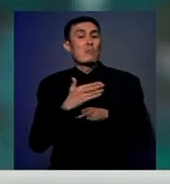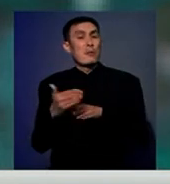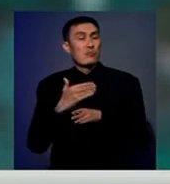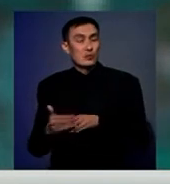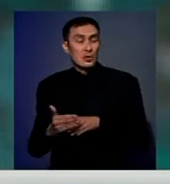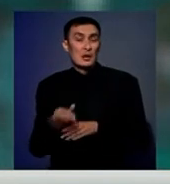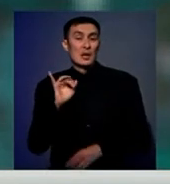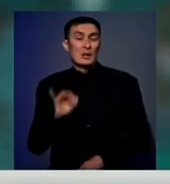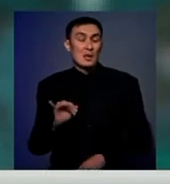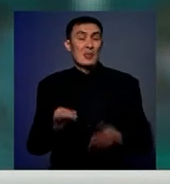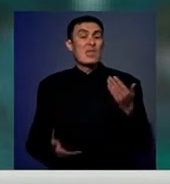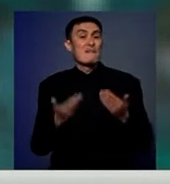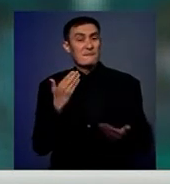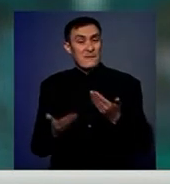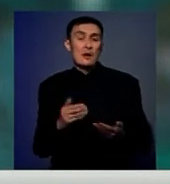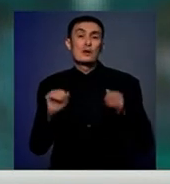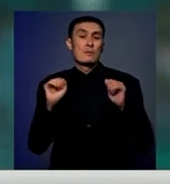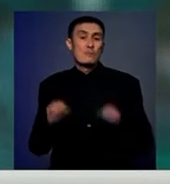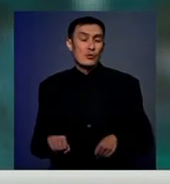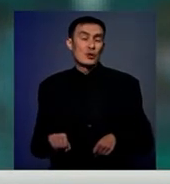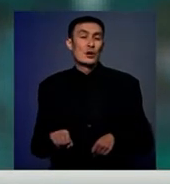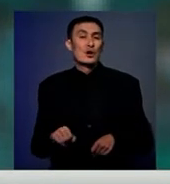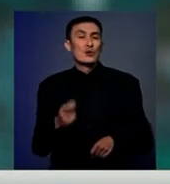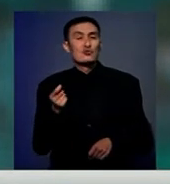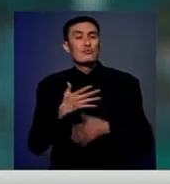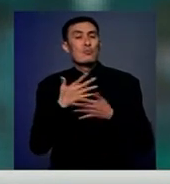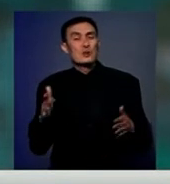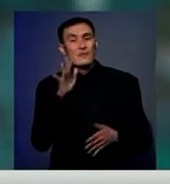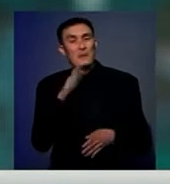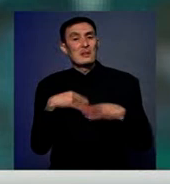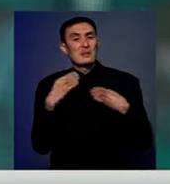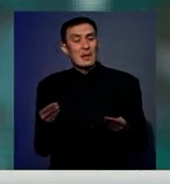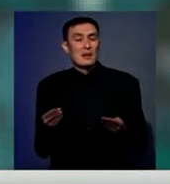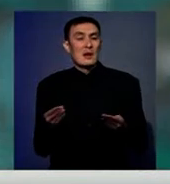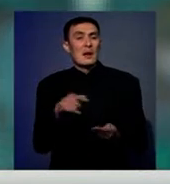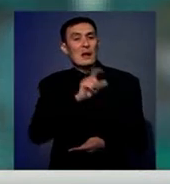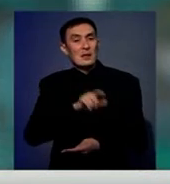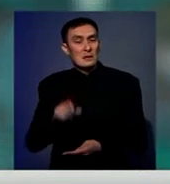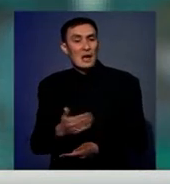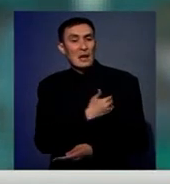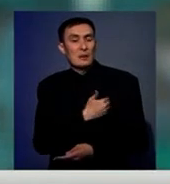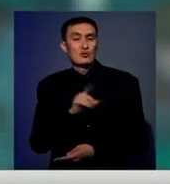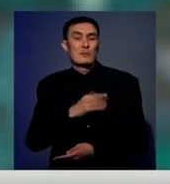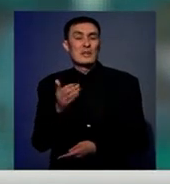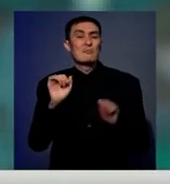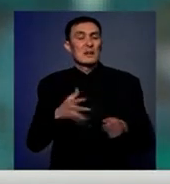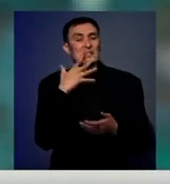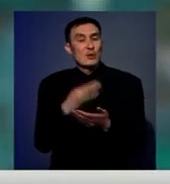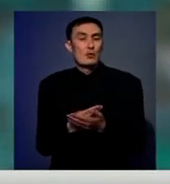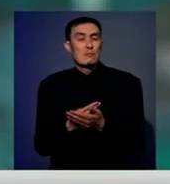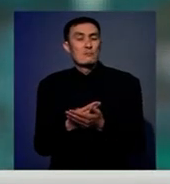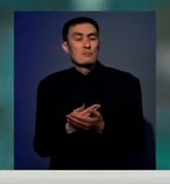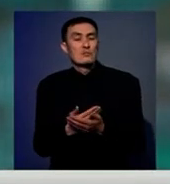И, наверное, можно было бы чуть больше времени дать кандидатам для того, чтобы они смогли выразить свои